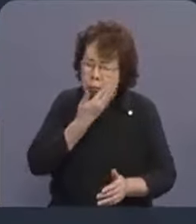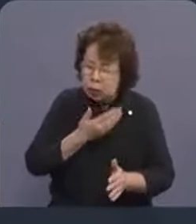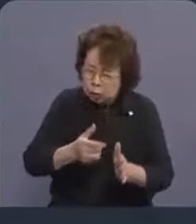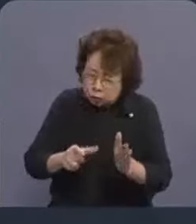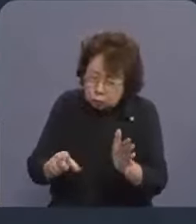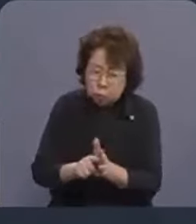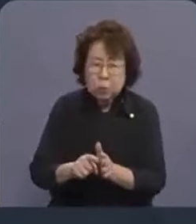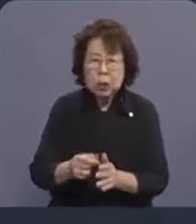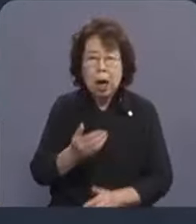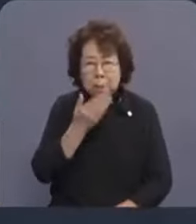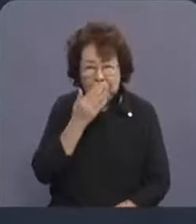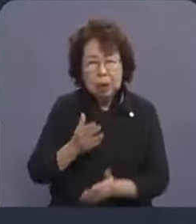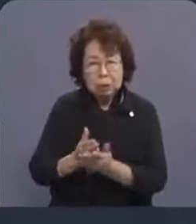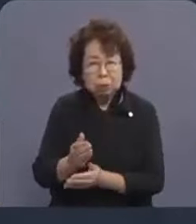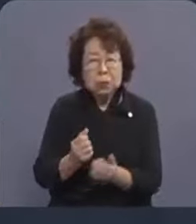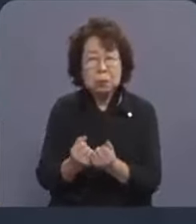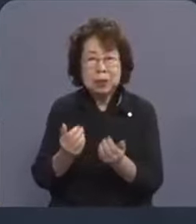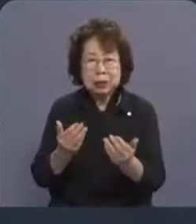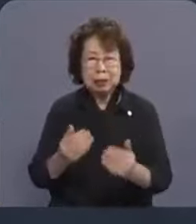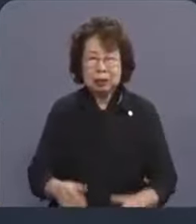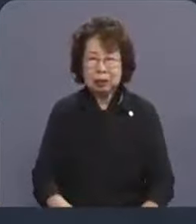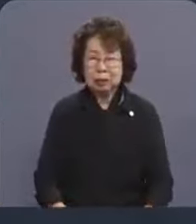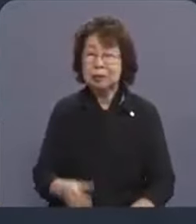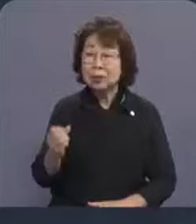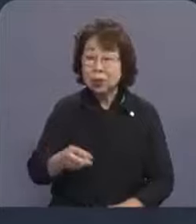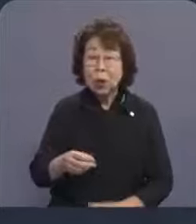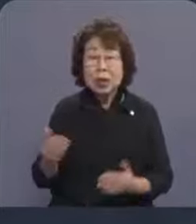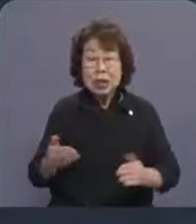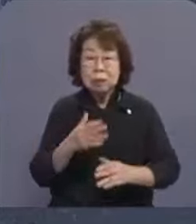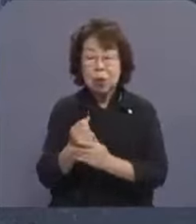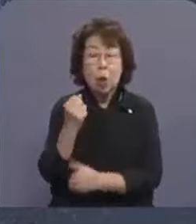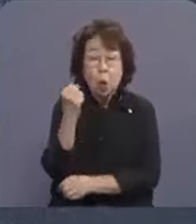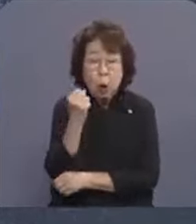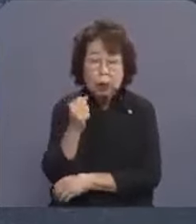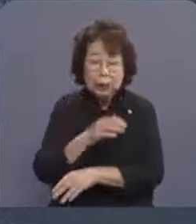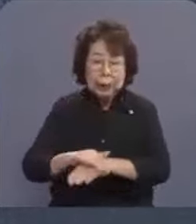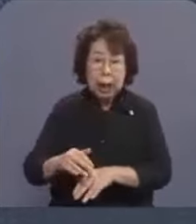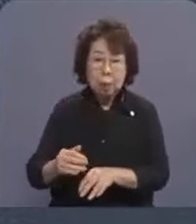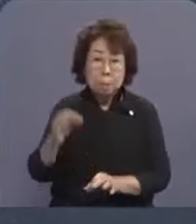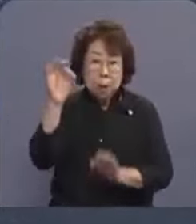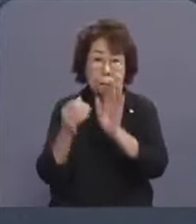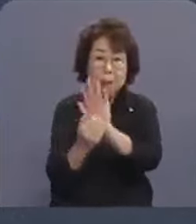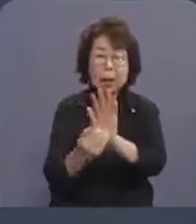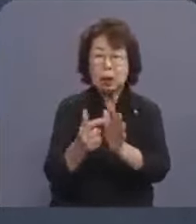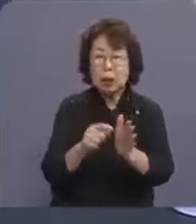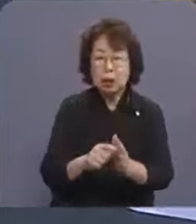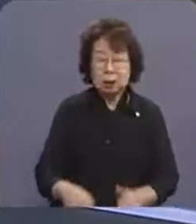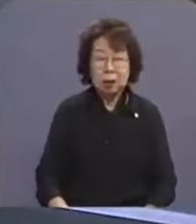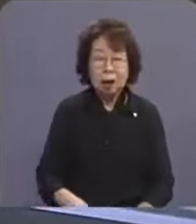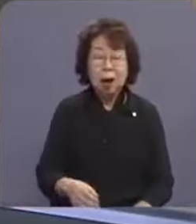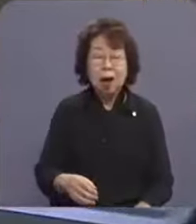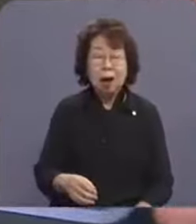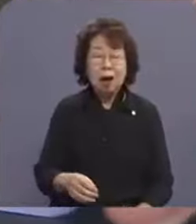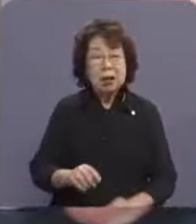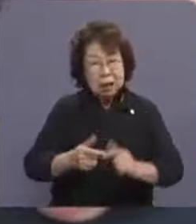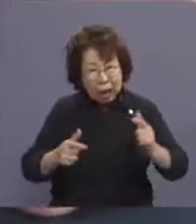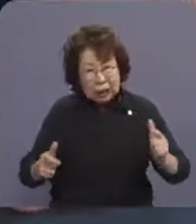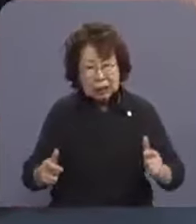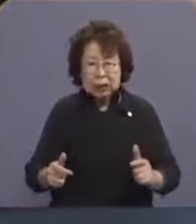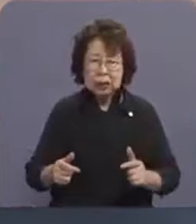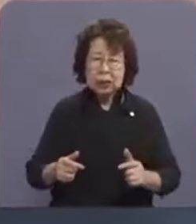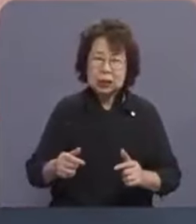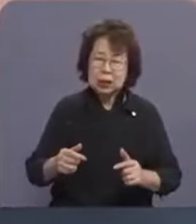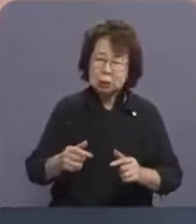것이 전문가들의 설명입니다 또 이런 일을 원천적으로 막기 위해서 예탁 결제 업무와